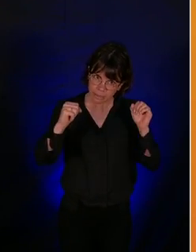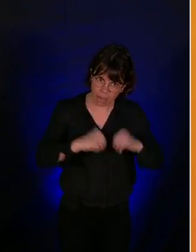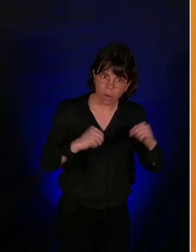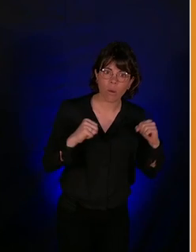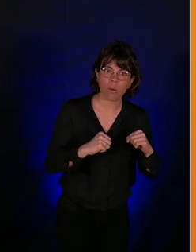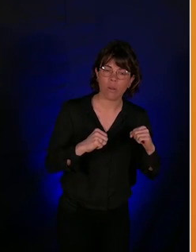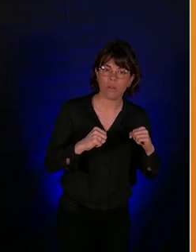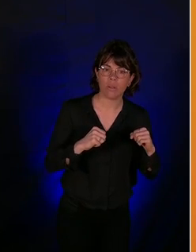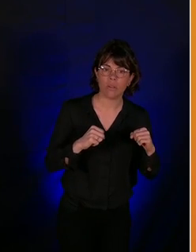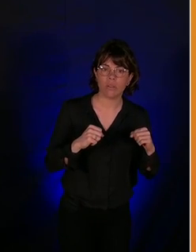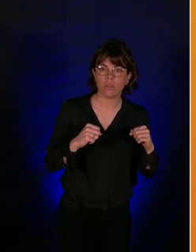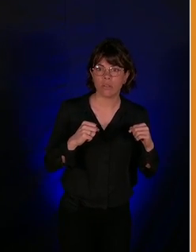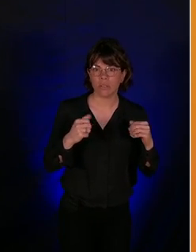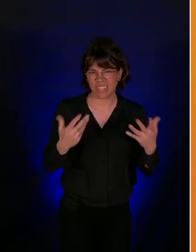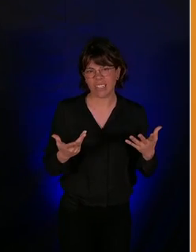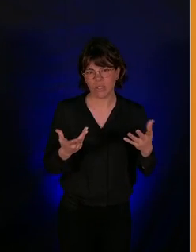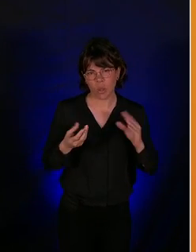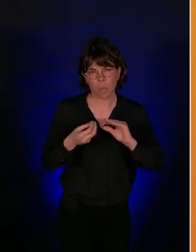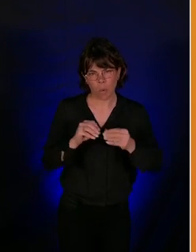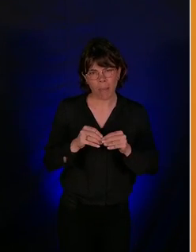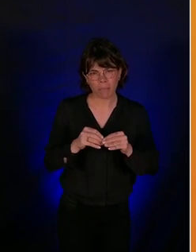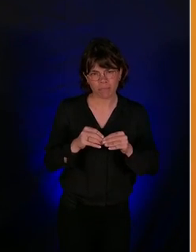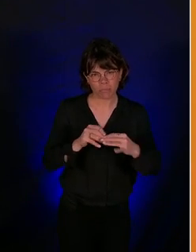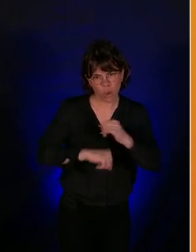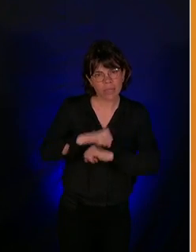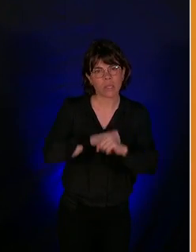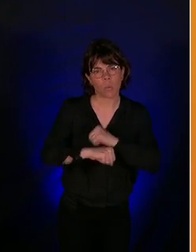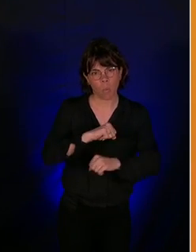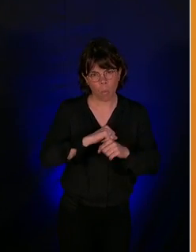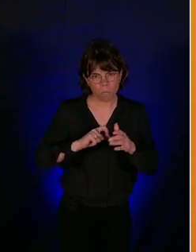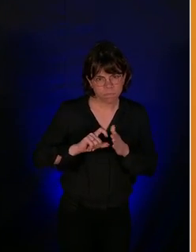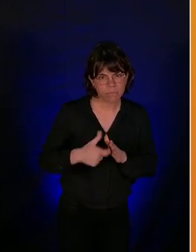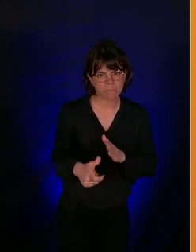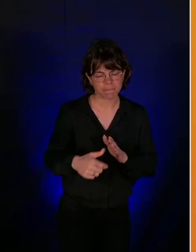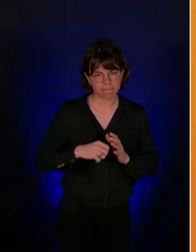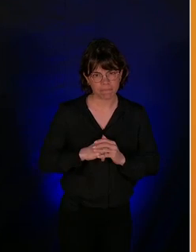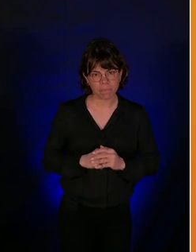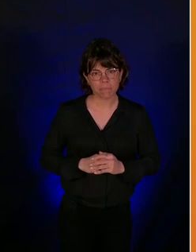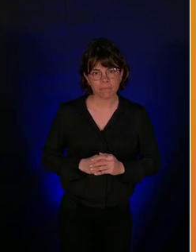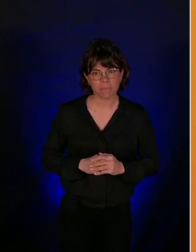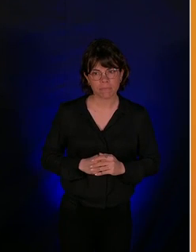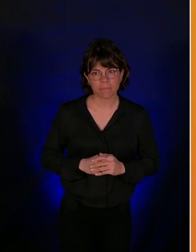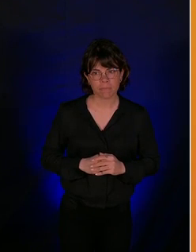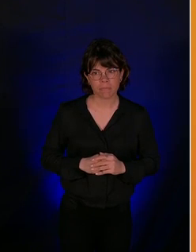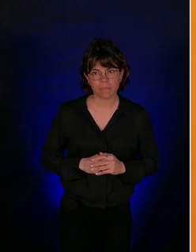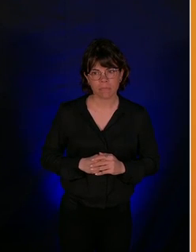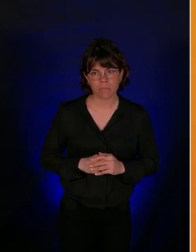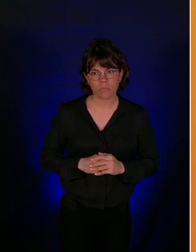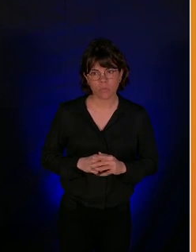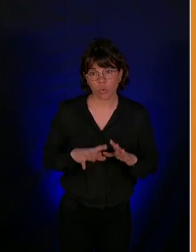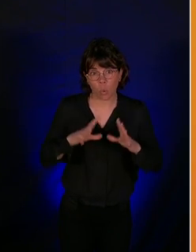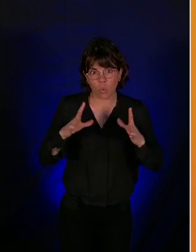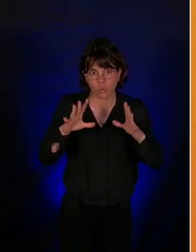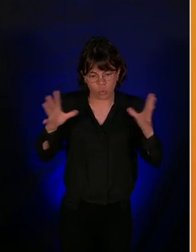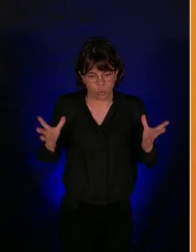que il y a eu un problème de méthode et que toute la la